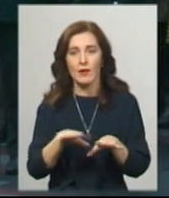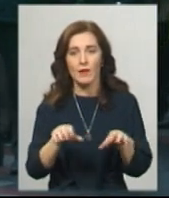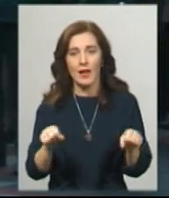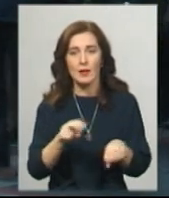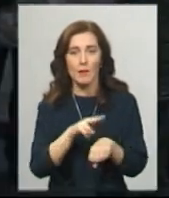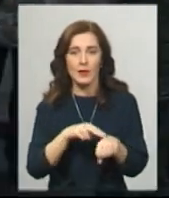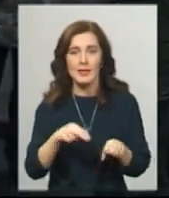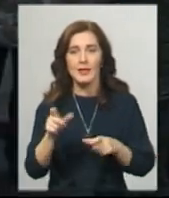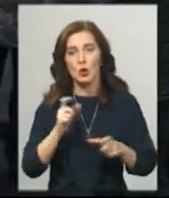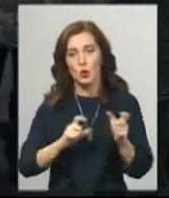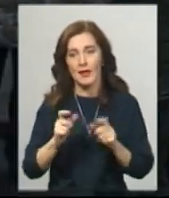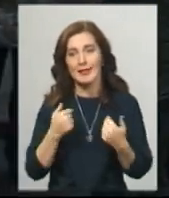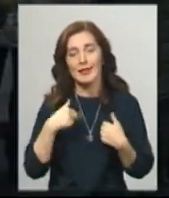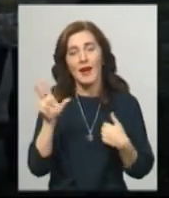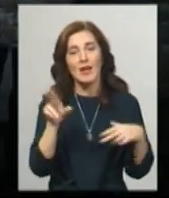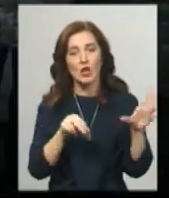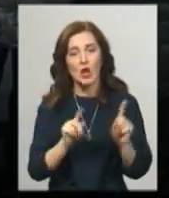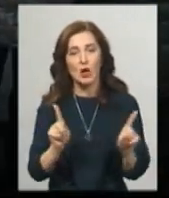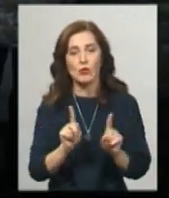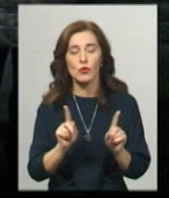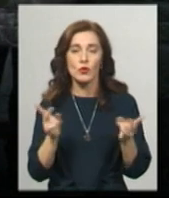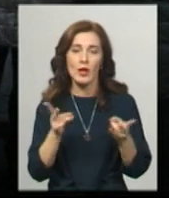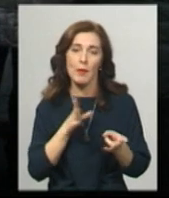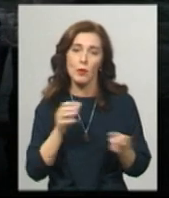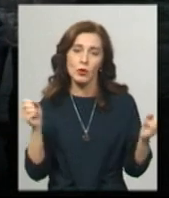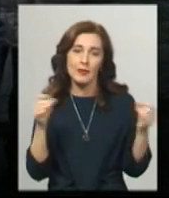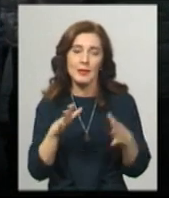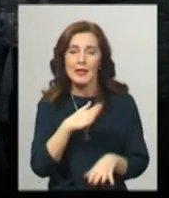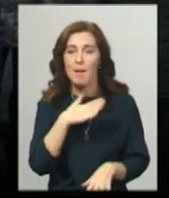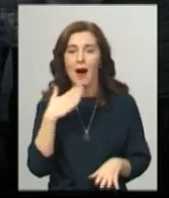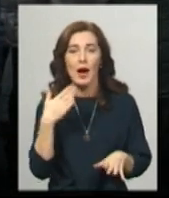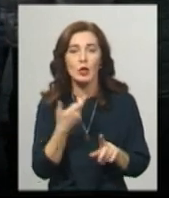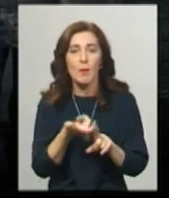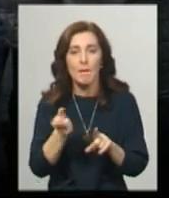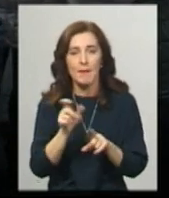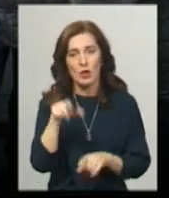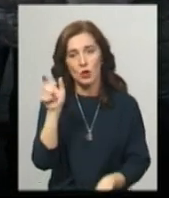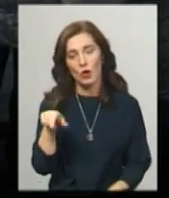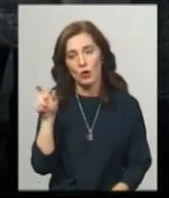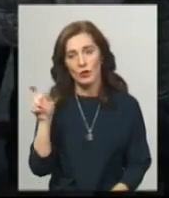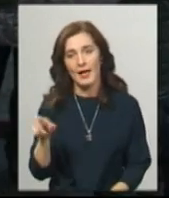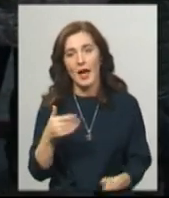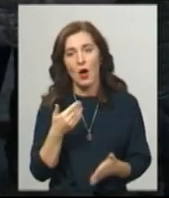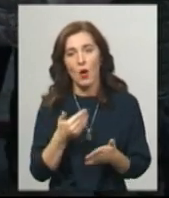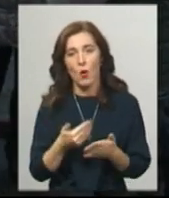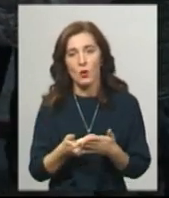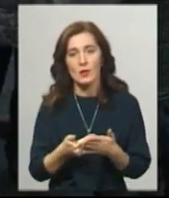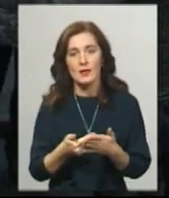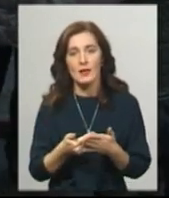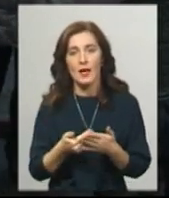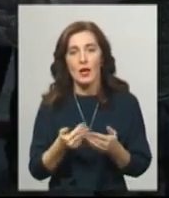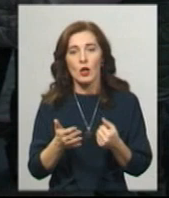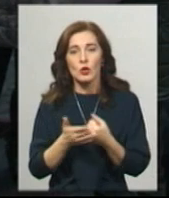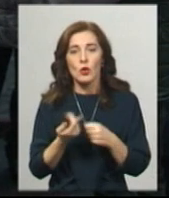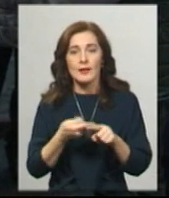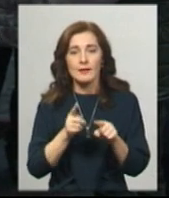волонтери, студенти. Я вважаю, що повинно було зібратися набагато більше людей. Ось, з повагою до тих людей,